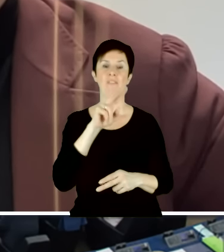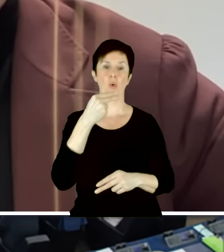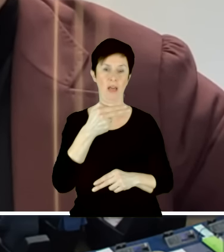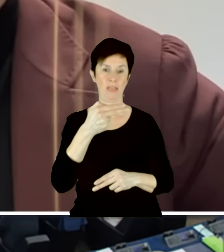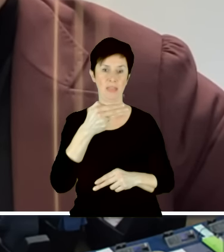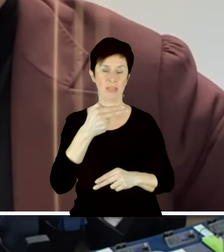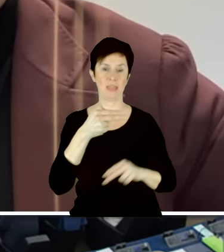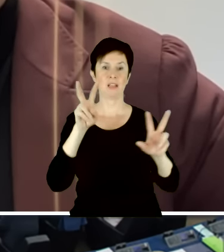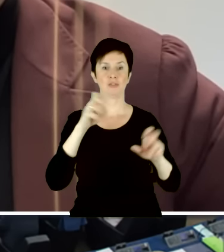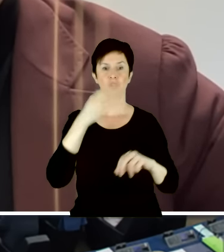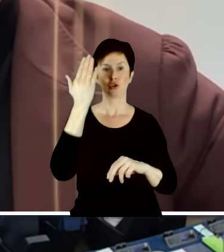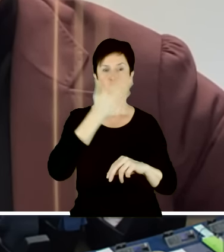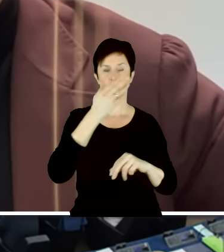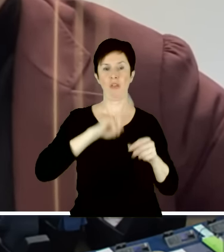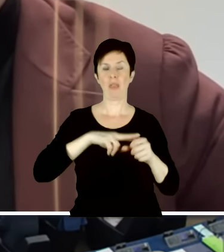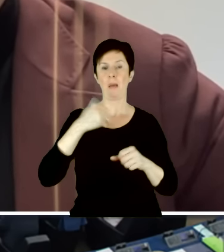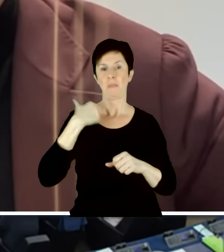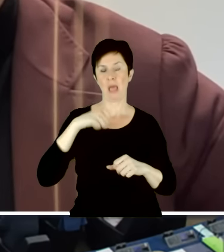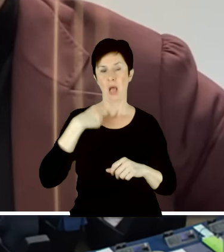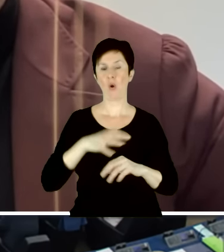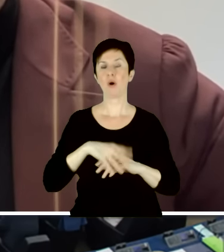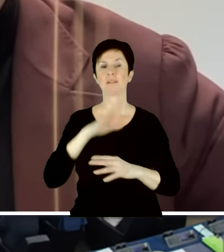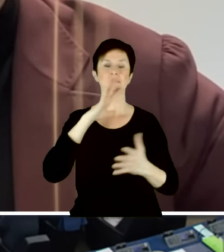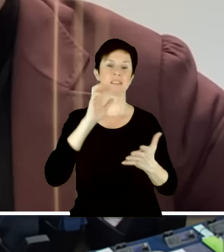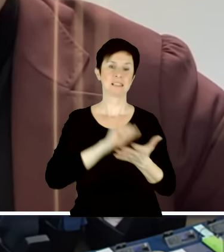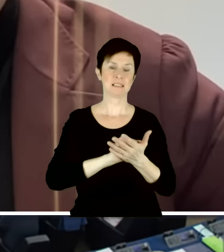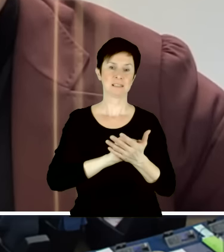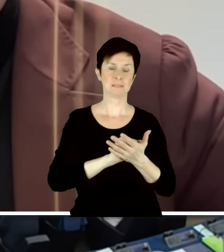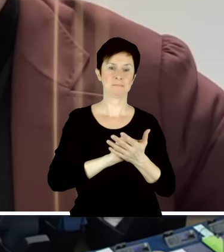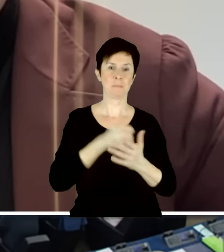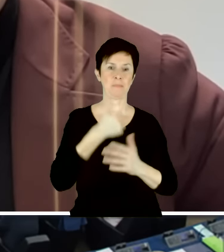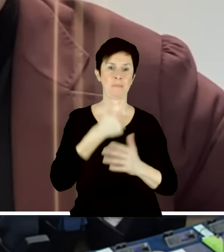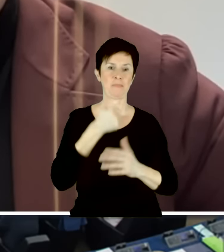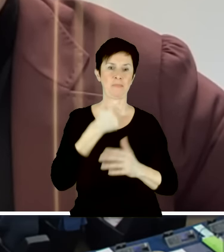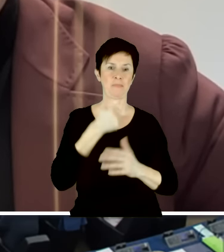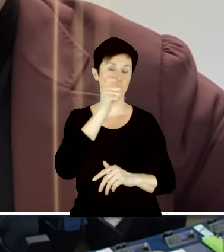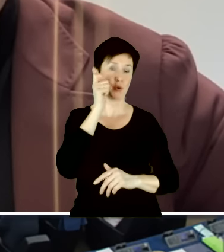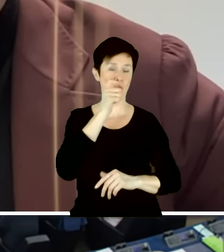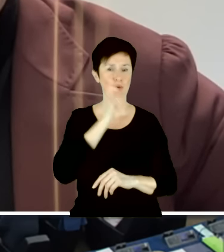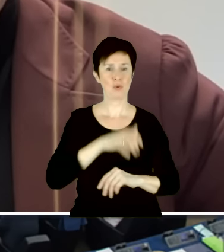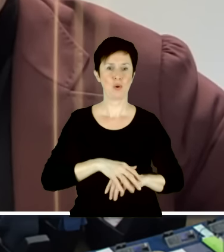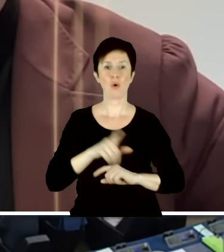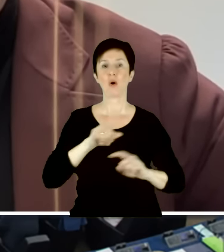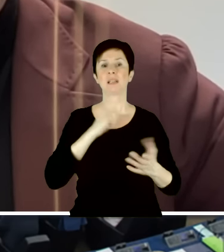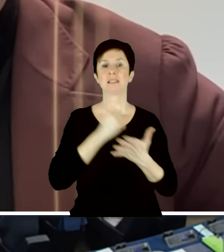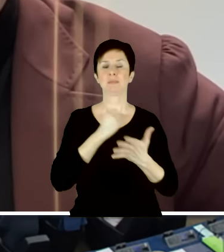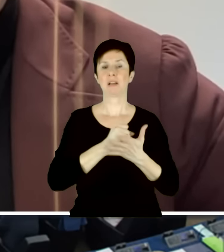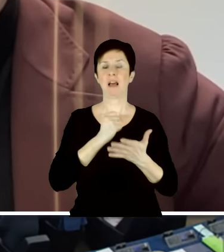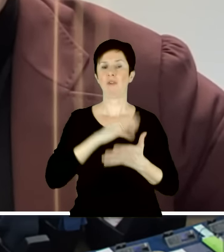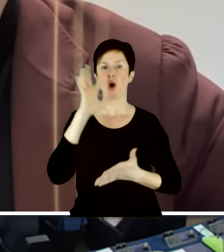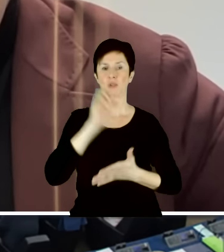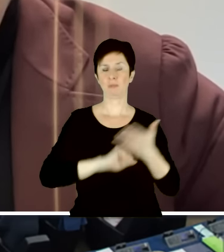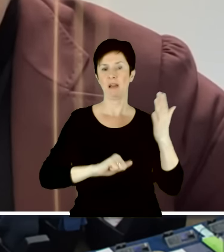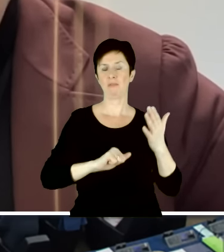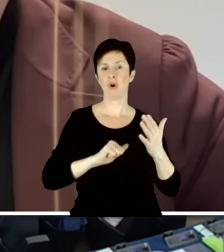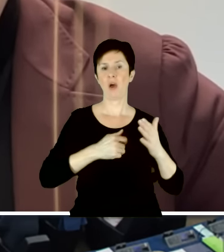Białym, postanowił zająć się tak zwaną laikozbrodnią, czyli sprawą odebrania immunitetu